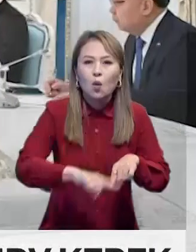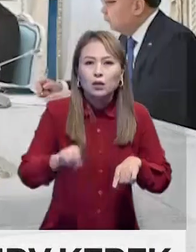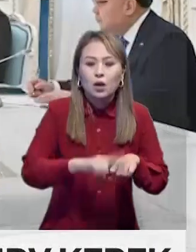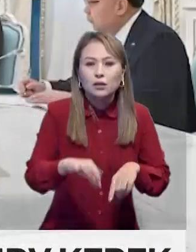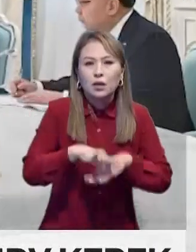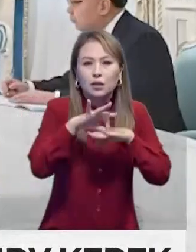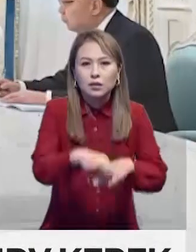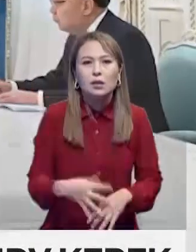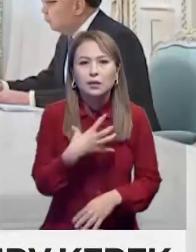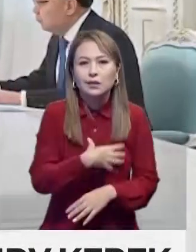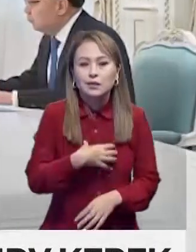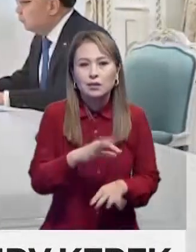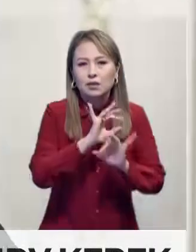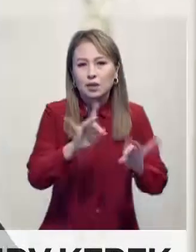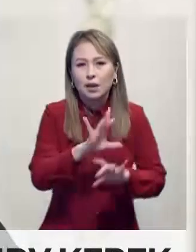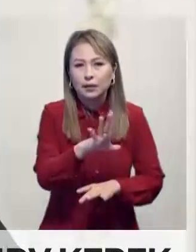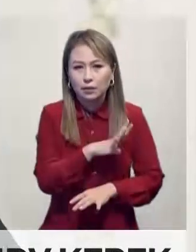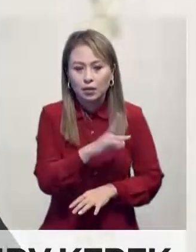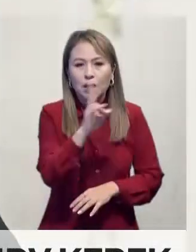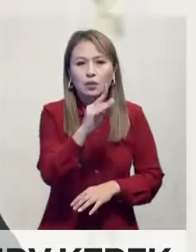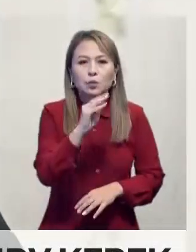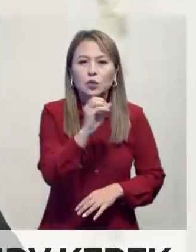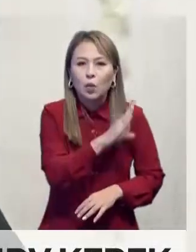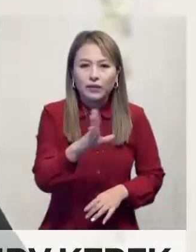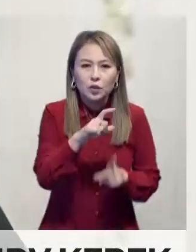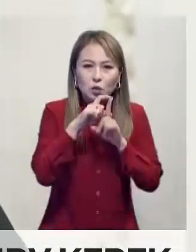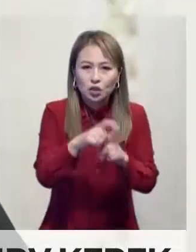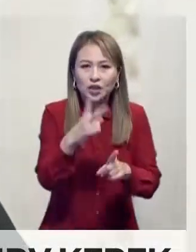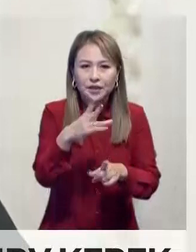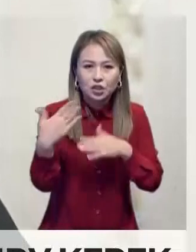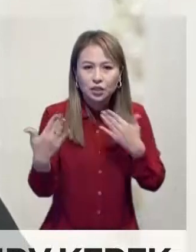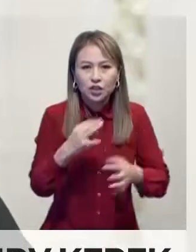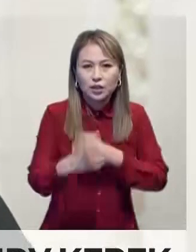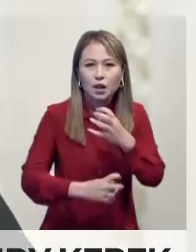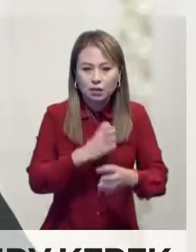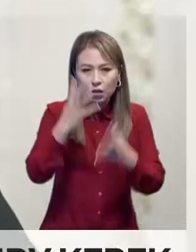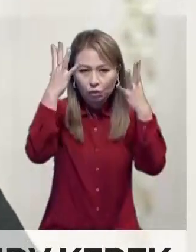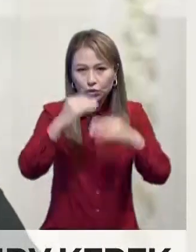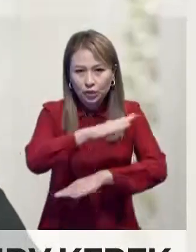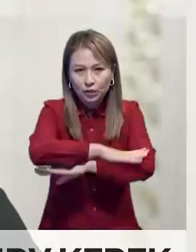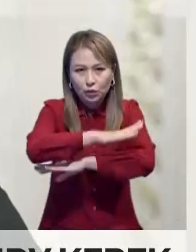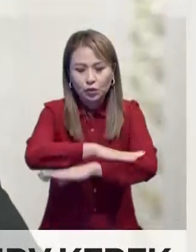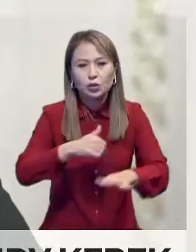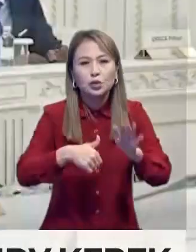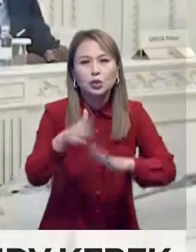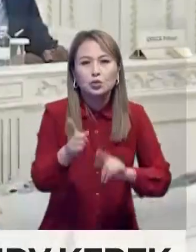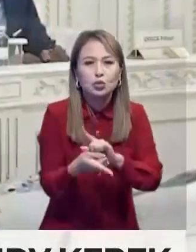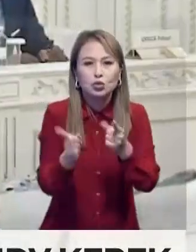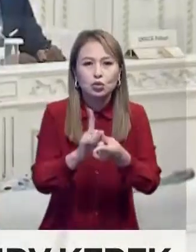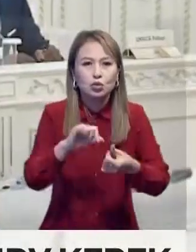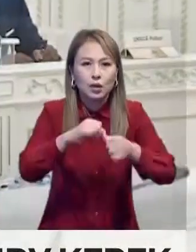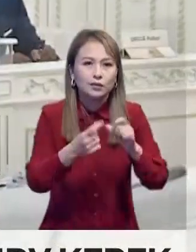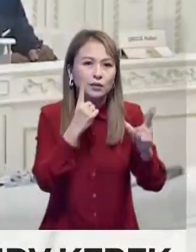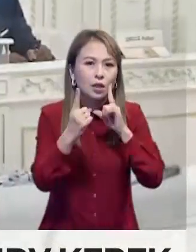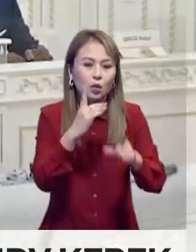алдағы уақытта атқаралатын негізгі салаларды айқындады. Қасым Жомарт Тоқаевтың сөзінше, екі жақты және халықаралық күн тәртібін ілгерілету